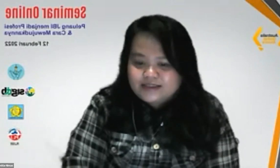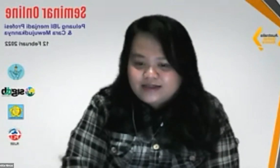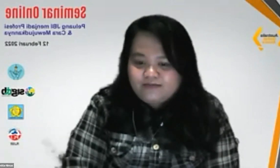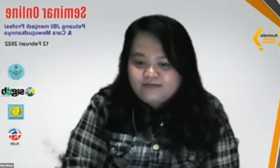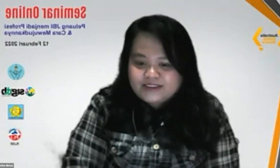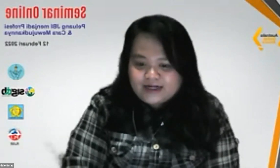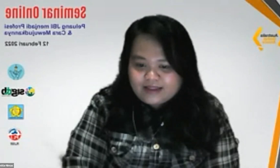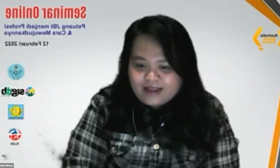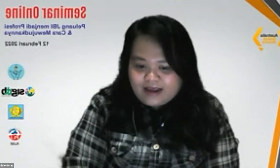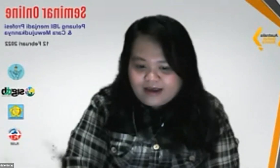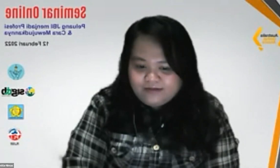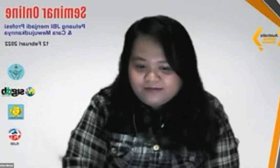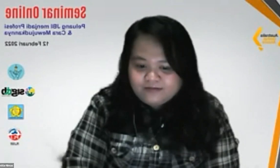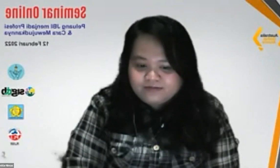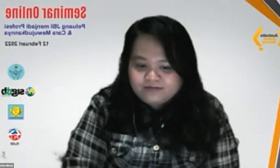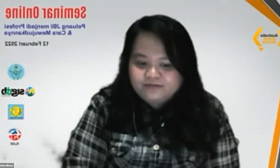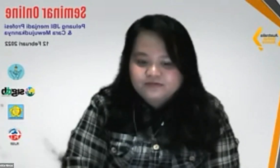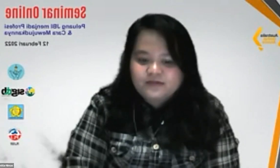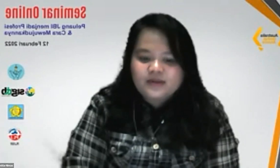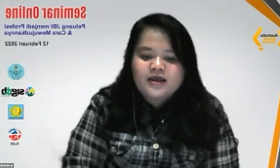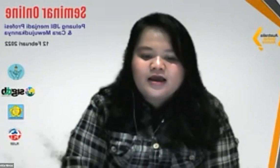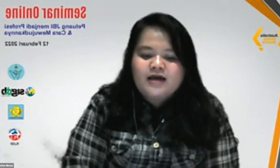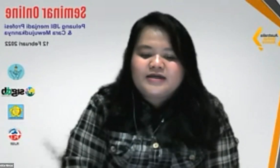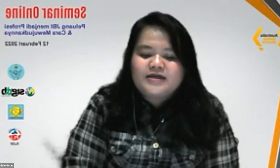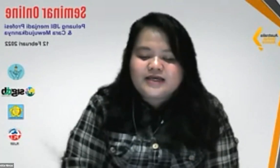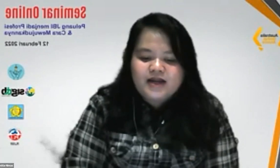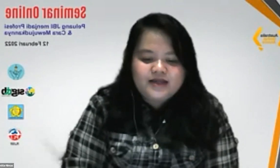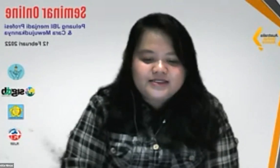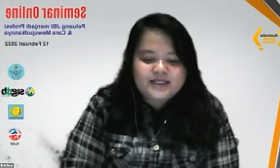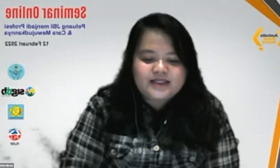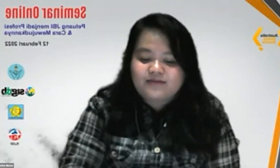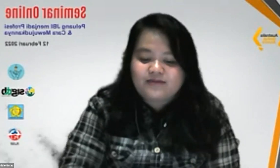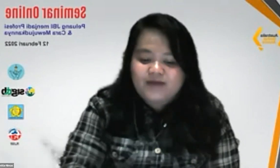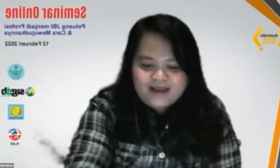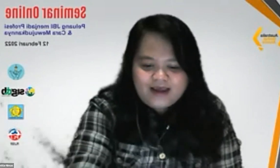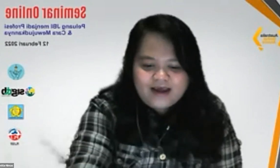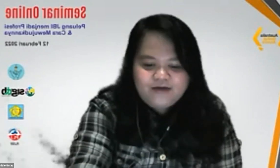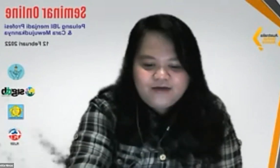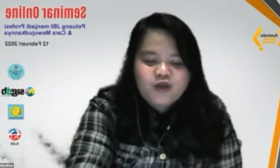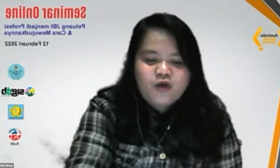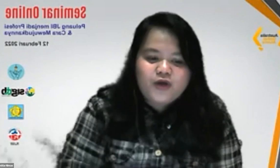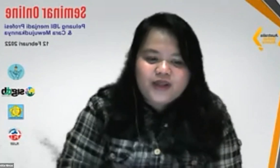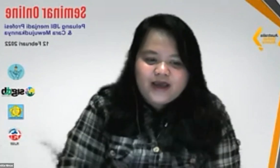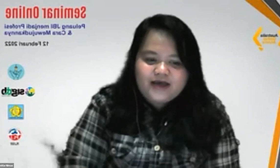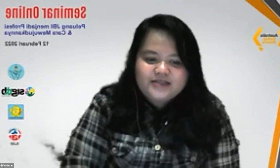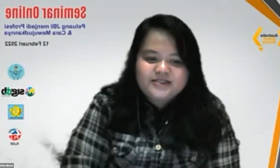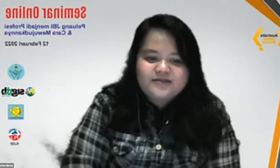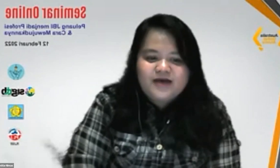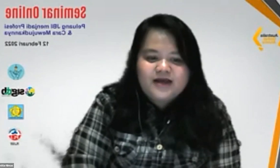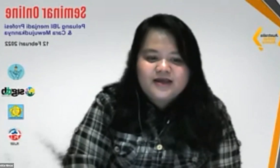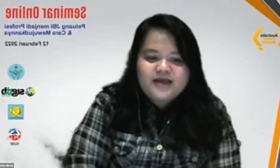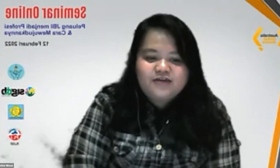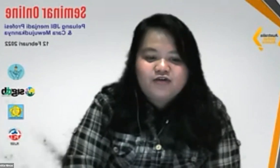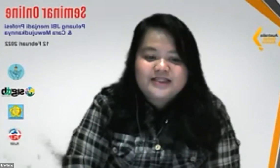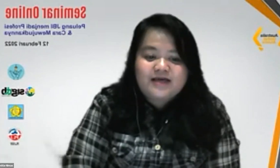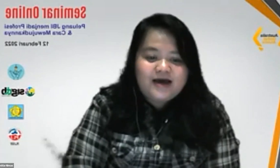asli serta pastikan keamanan pribadi bisa teman-temannya oh ya Sebagai